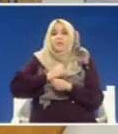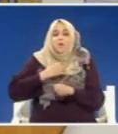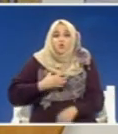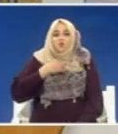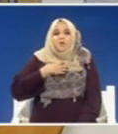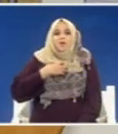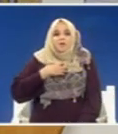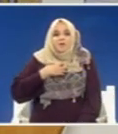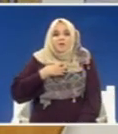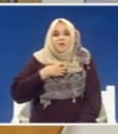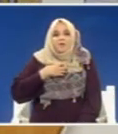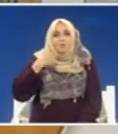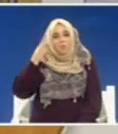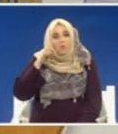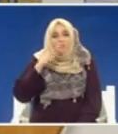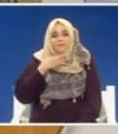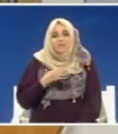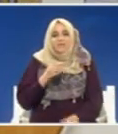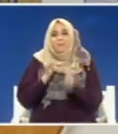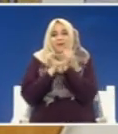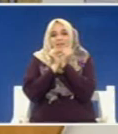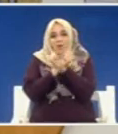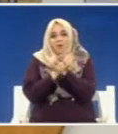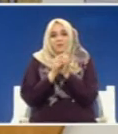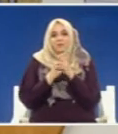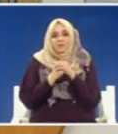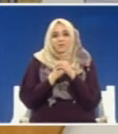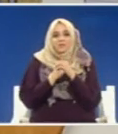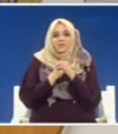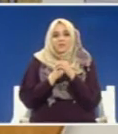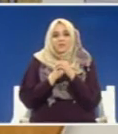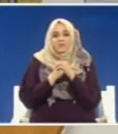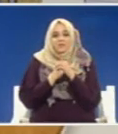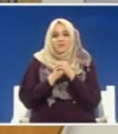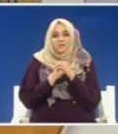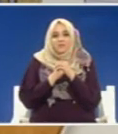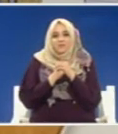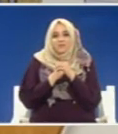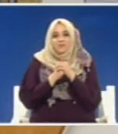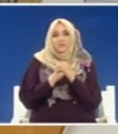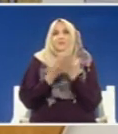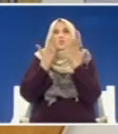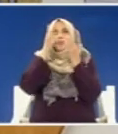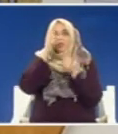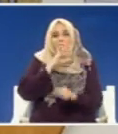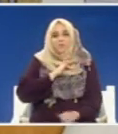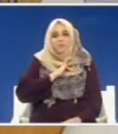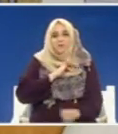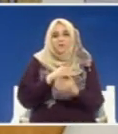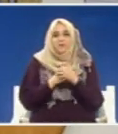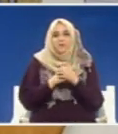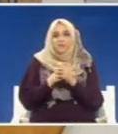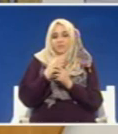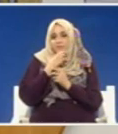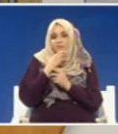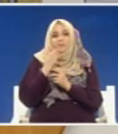الصدمة من إلقاء ابنها في السجن فأصيبت بأزمة وتوفيت رحمه الله تعالى، لكن نسأل